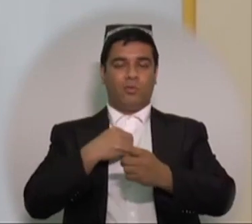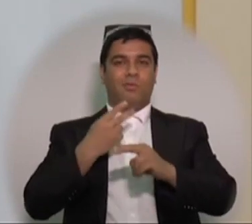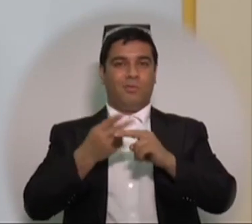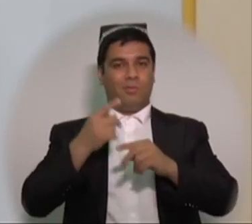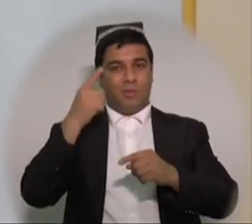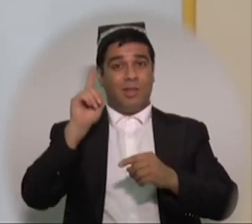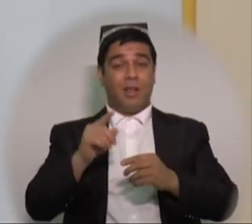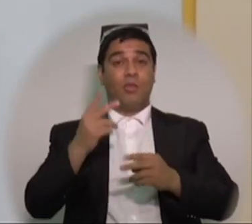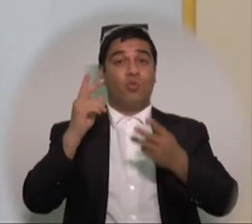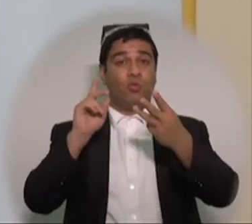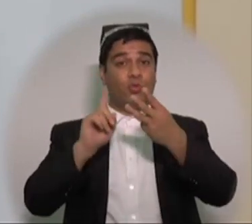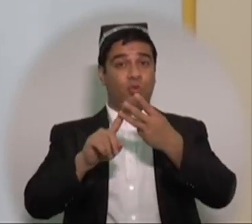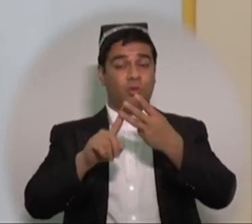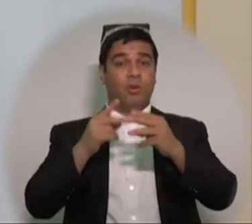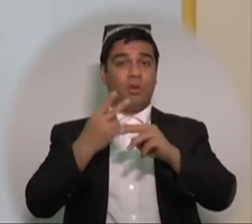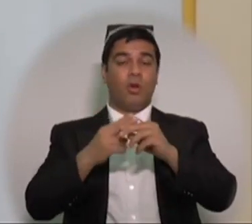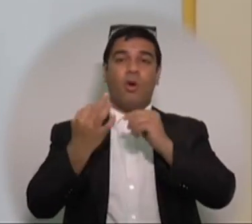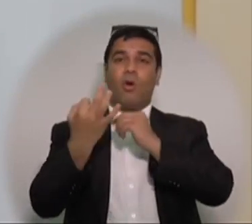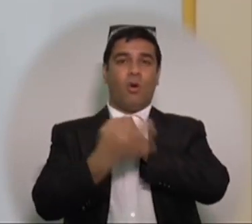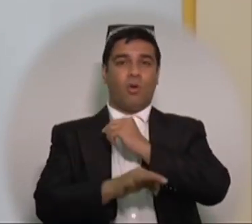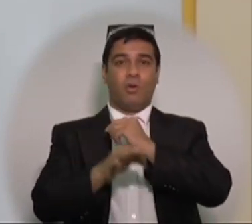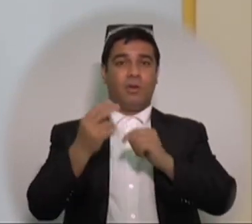ekerliğini bildiradi. Üçüncüsünde endi